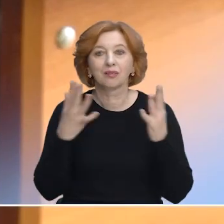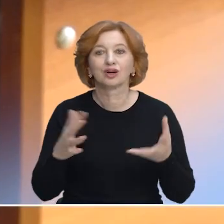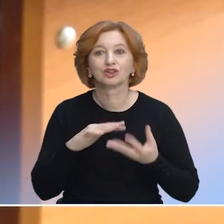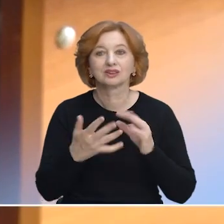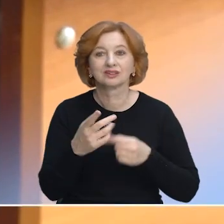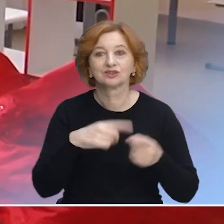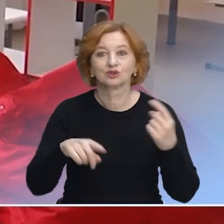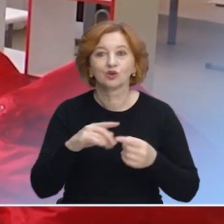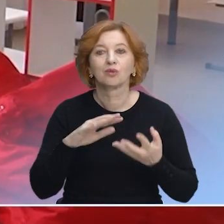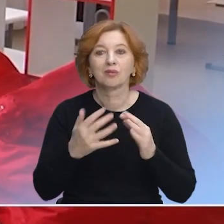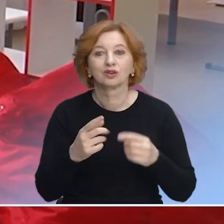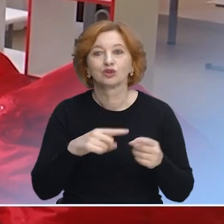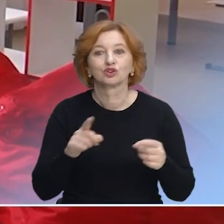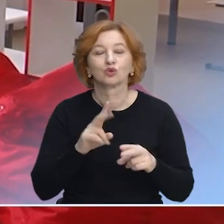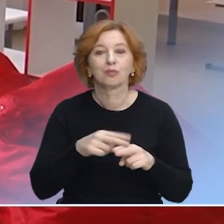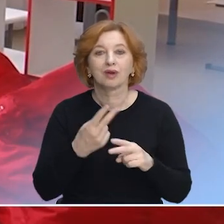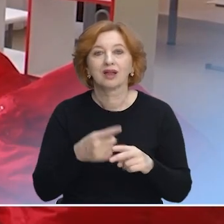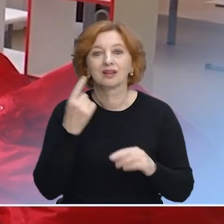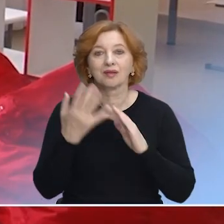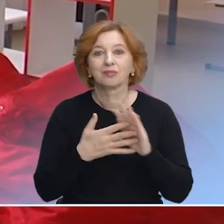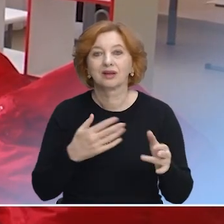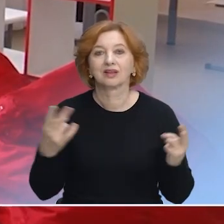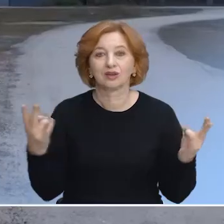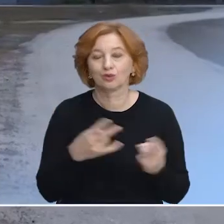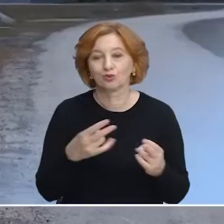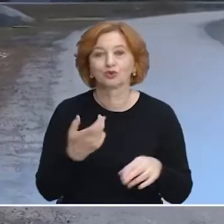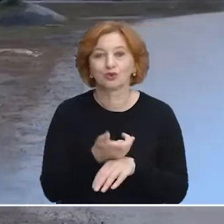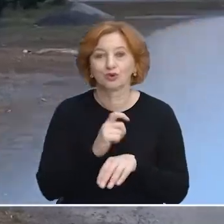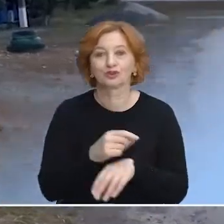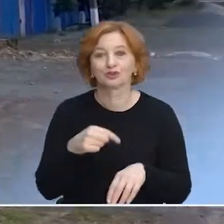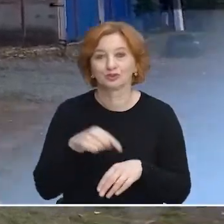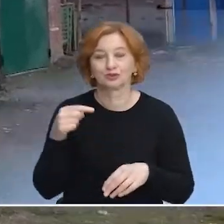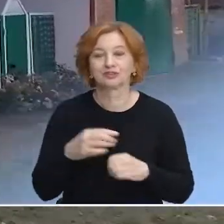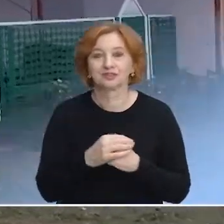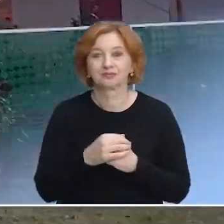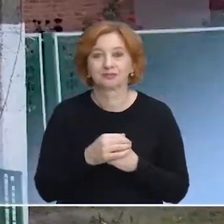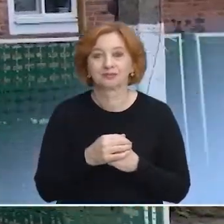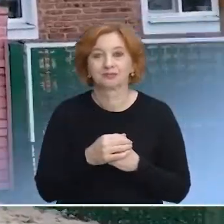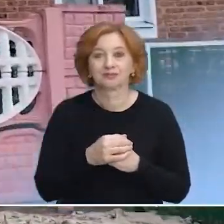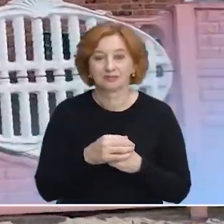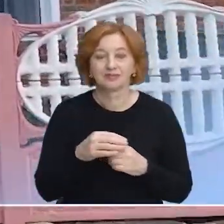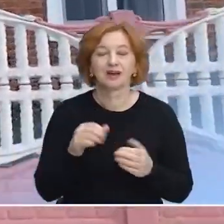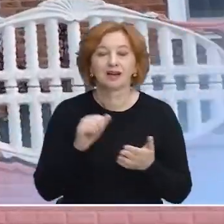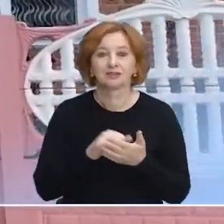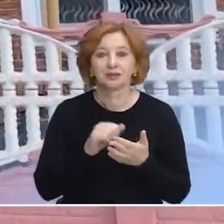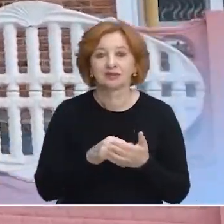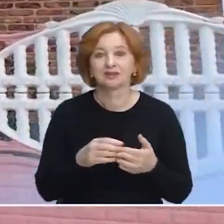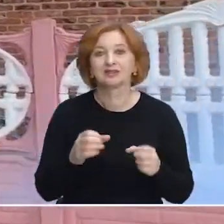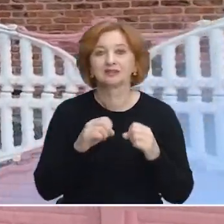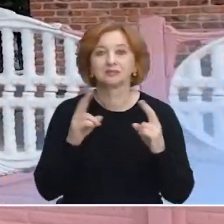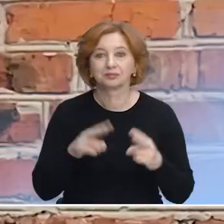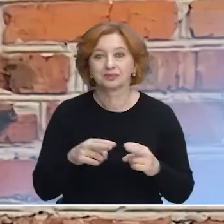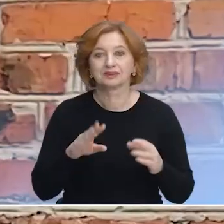хуторов и поселков. И чтобы это понять, нужно эту историю знать. Ольга Полумиенко, Сюзанна